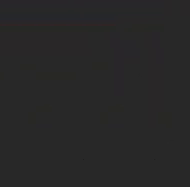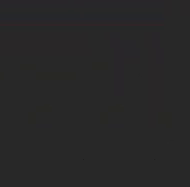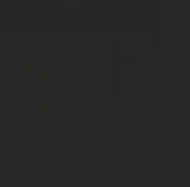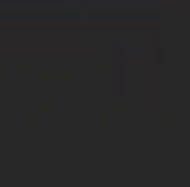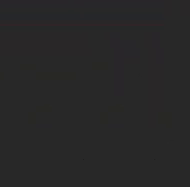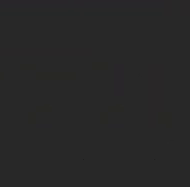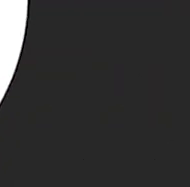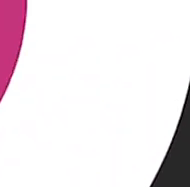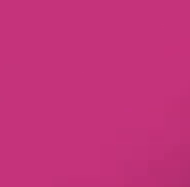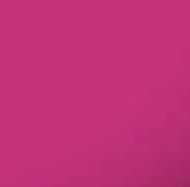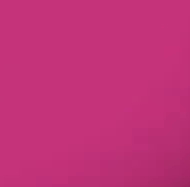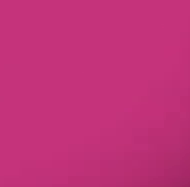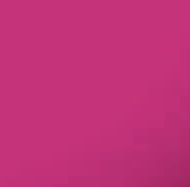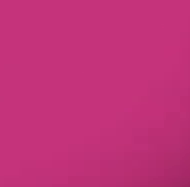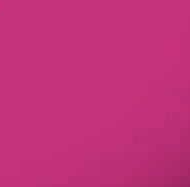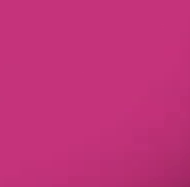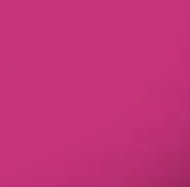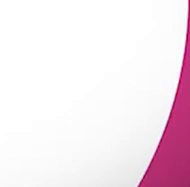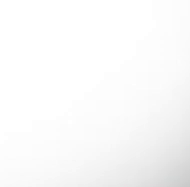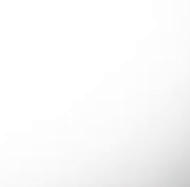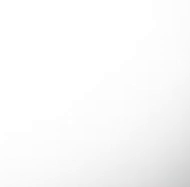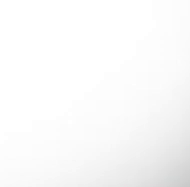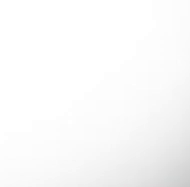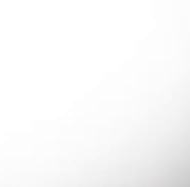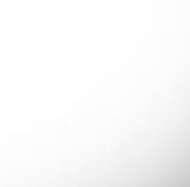Re, viss ēters ir te!